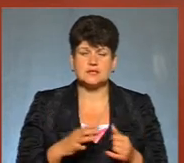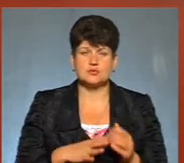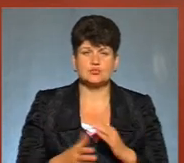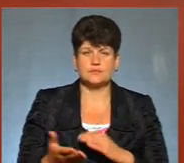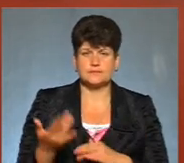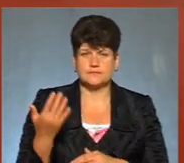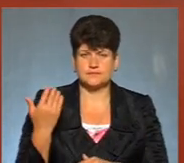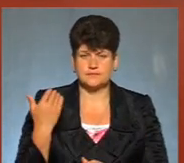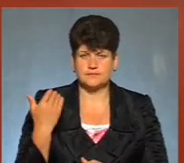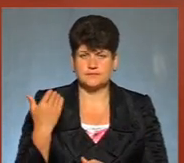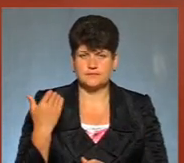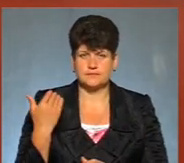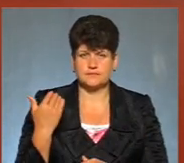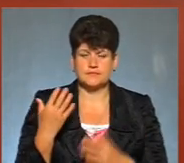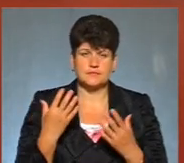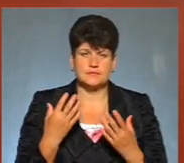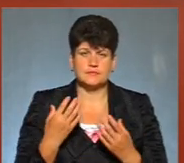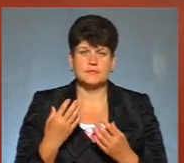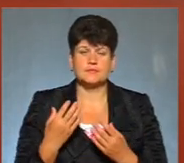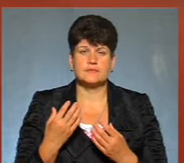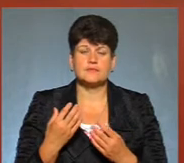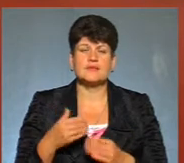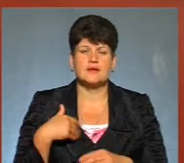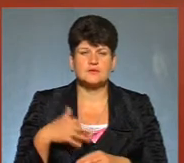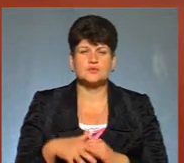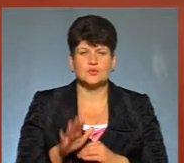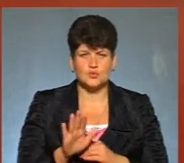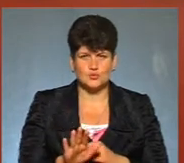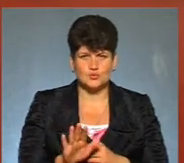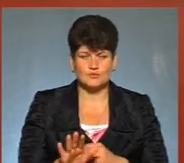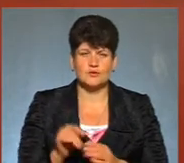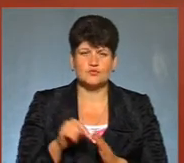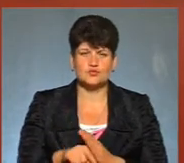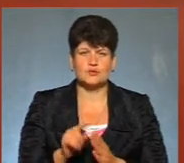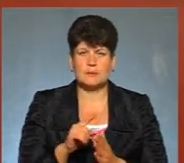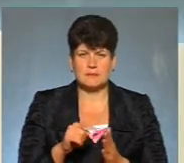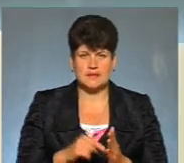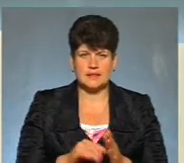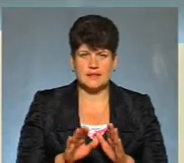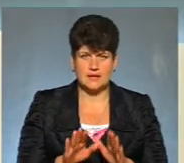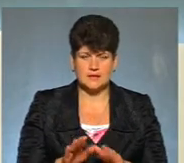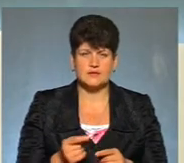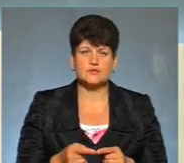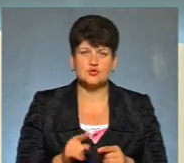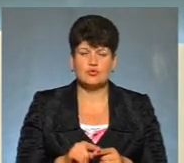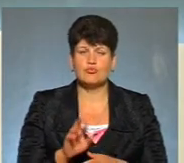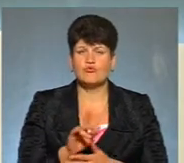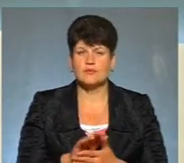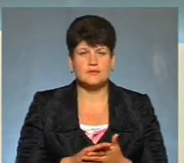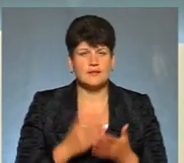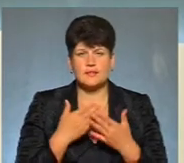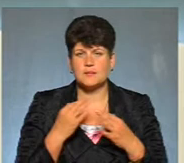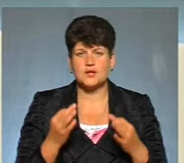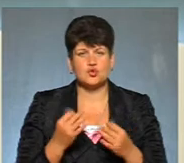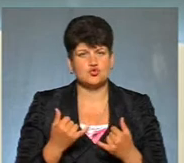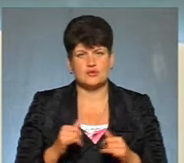пікові дні травня. Я зрозумів суть вашого питання. В цьому, вибачте, немає нічого